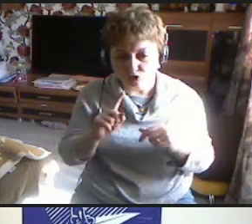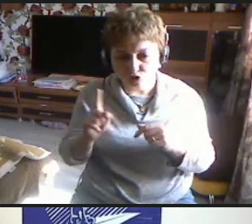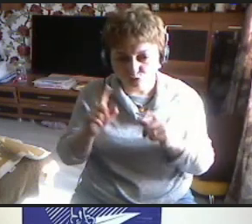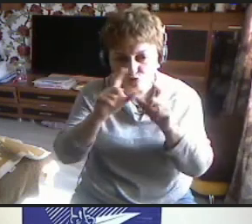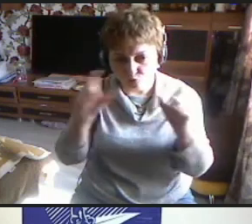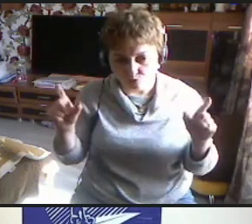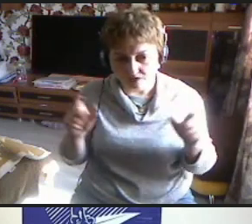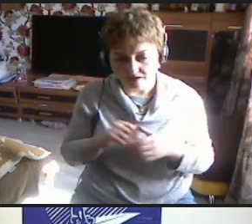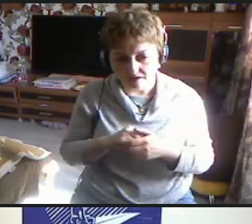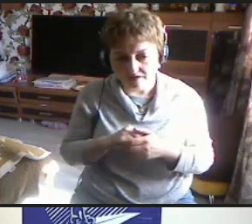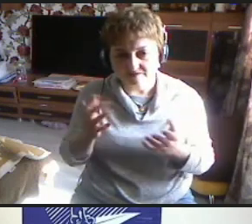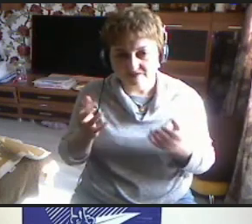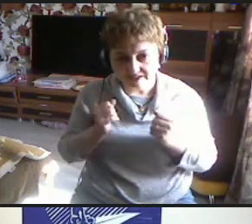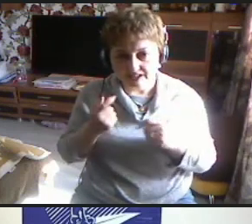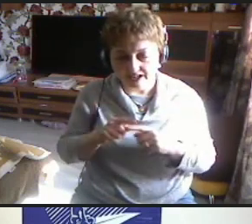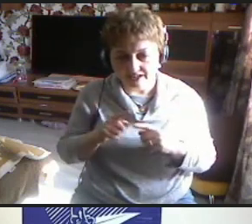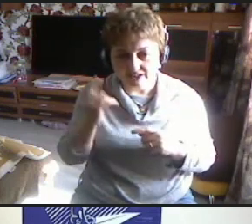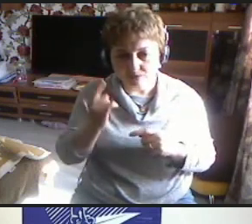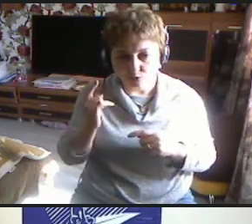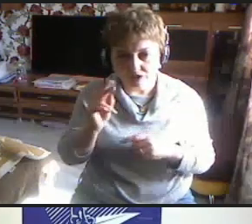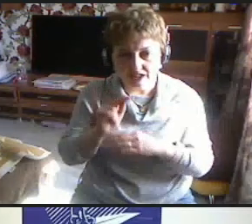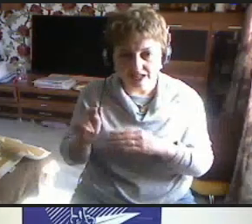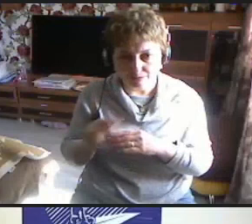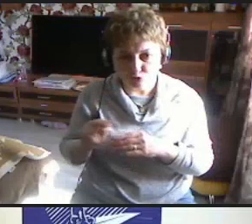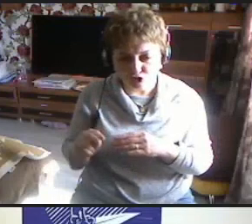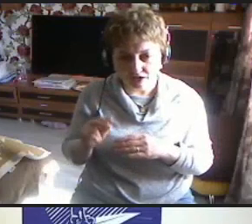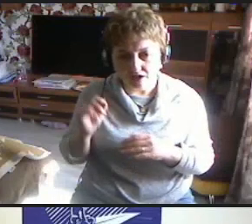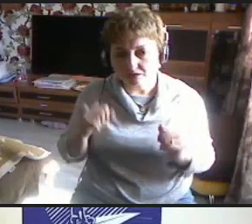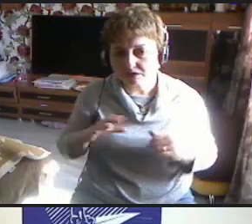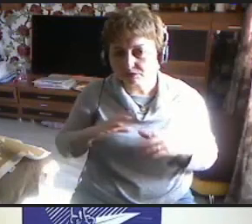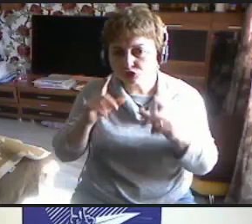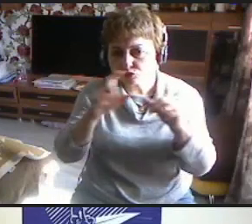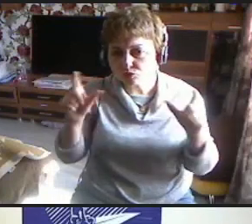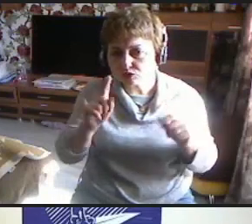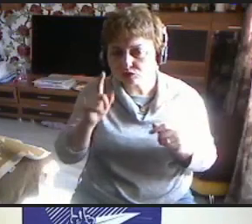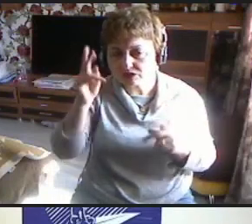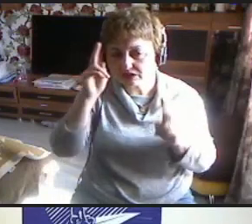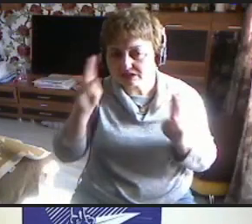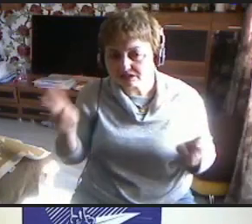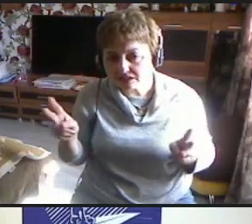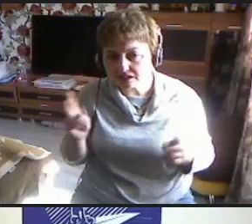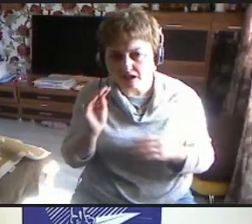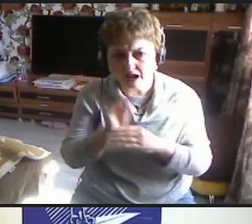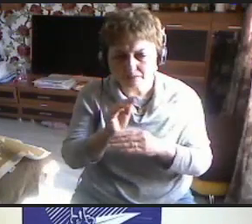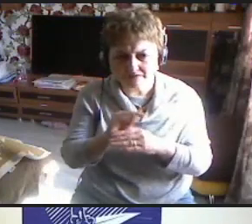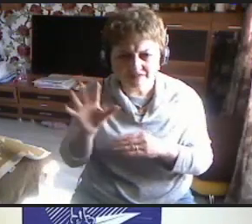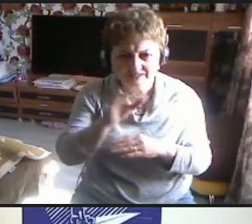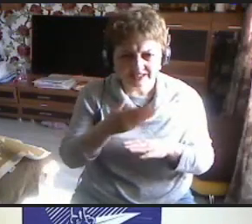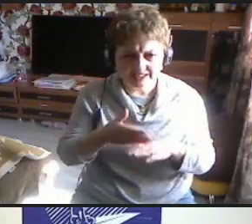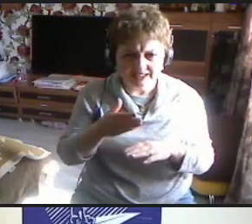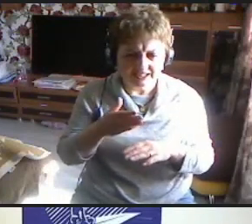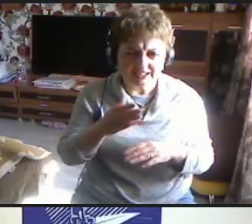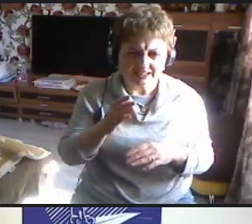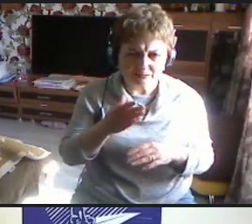взяла этого ребенка на обучение. Может быть, школа чего-то не знает, но обвинять во всех тяжких грехах школу